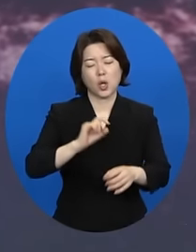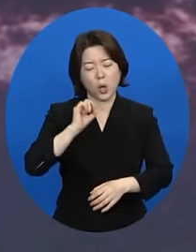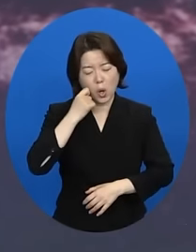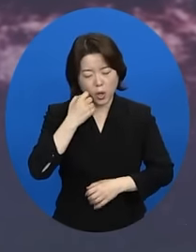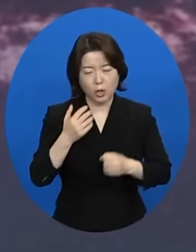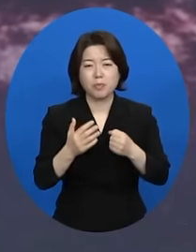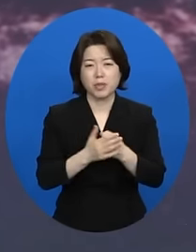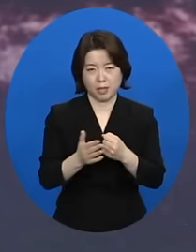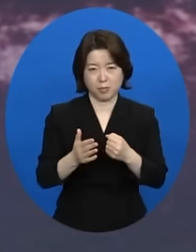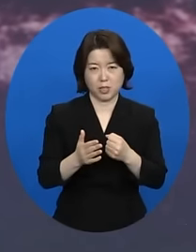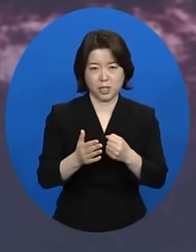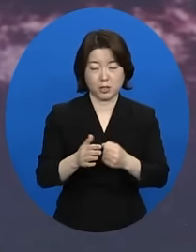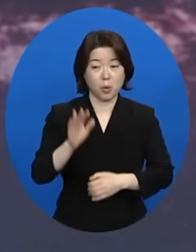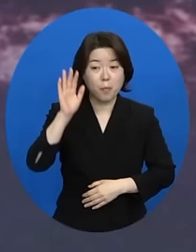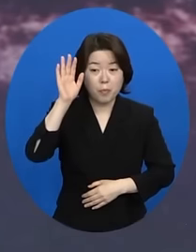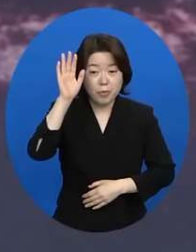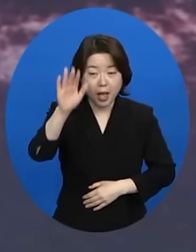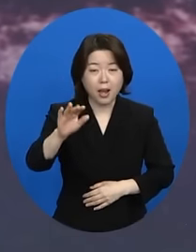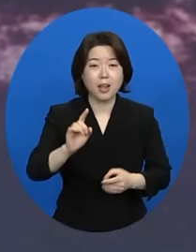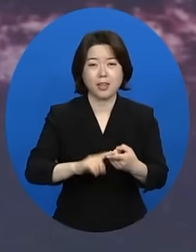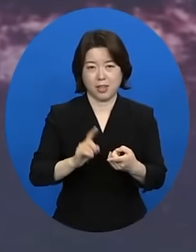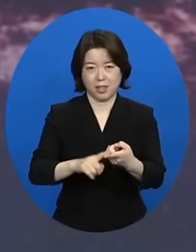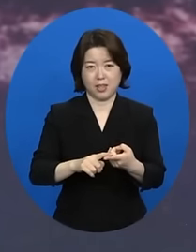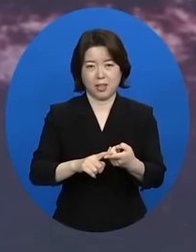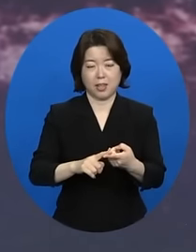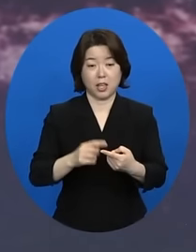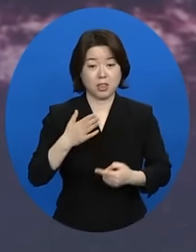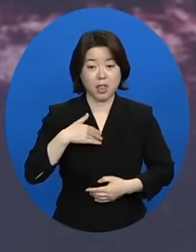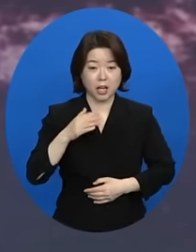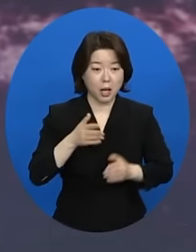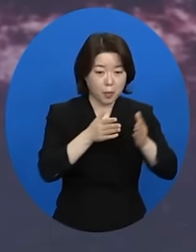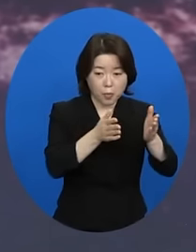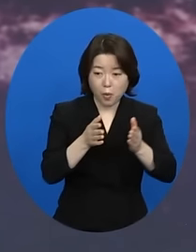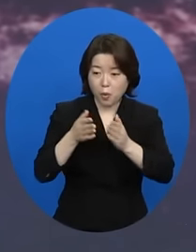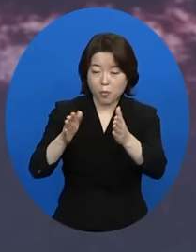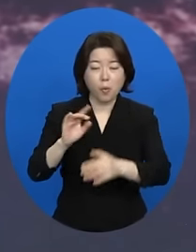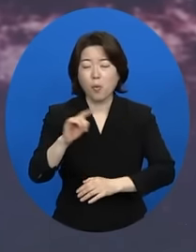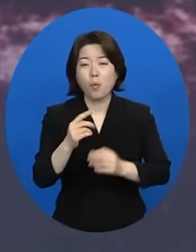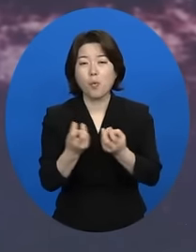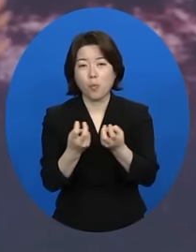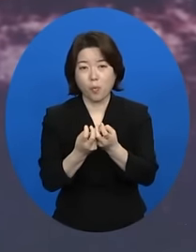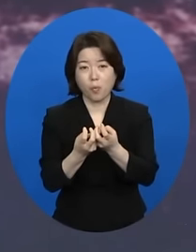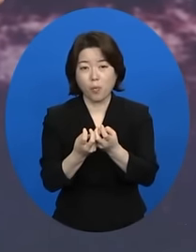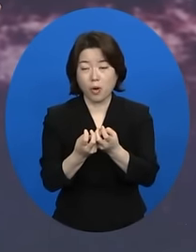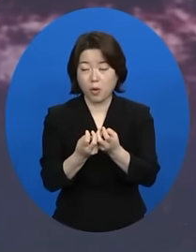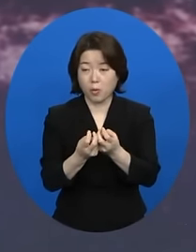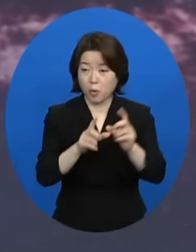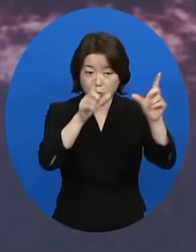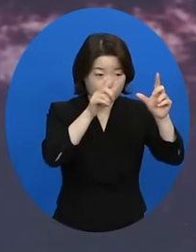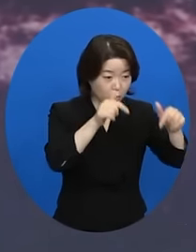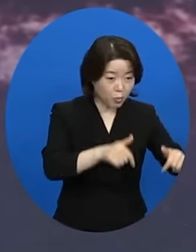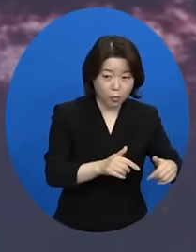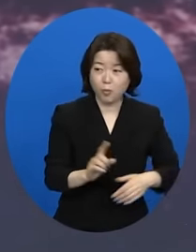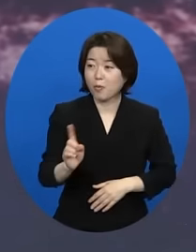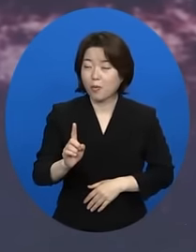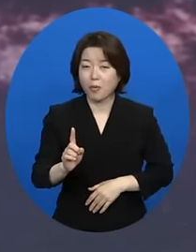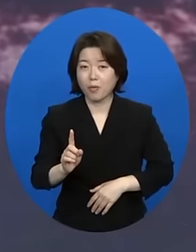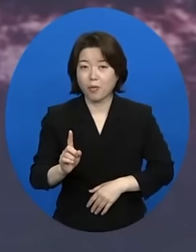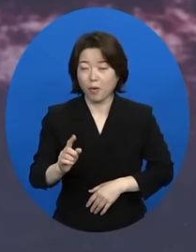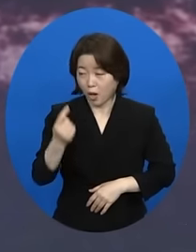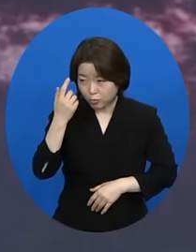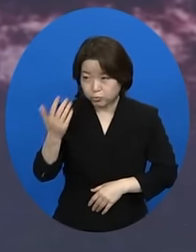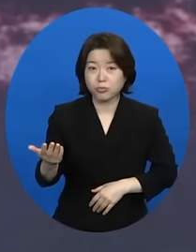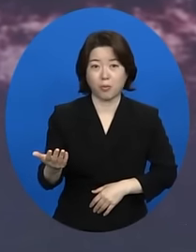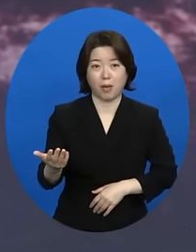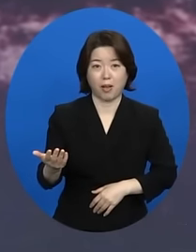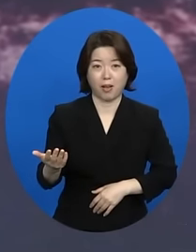그 다음에 장래에 대해서 앞으로 내가 어느 길로 가게 될 것입니까? 어느 길로 가야 됩니까? 뭐 동쪽으로 가야 됩니까? 서쪽으로 가야 됩니까? 뭐 그런